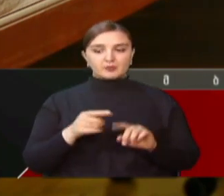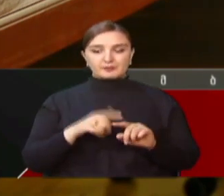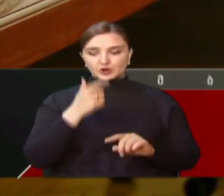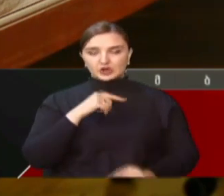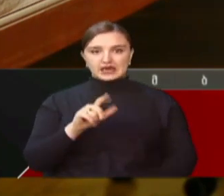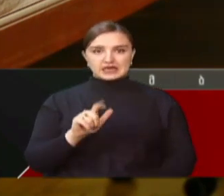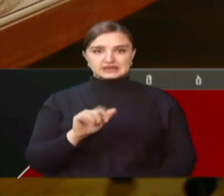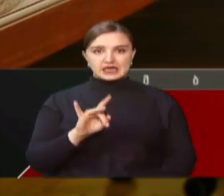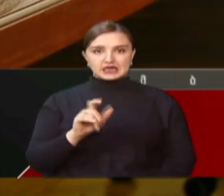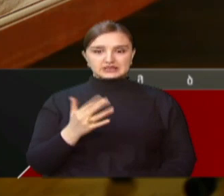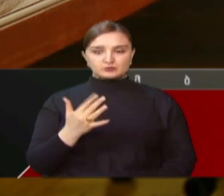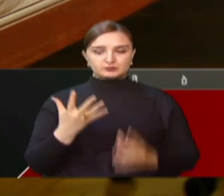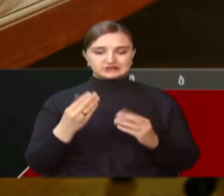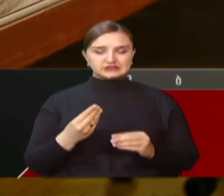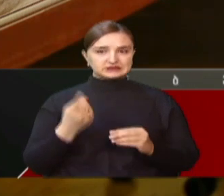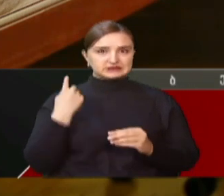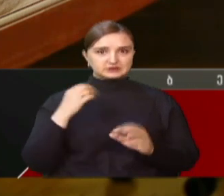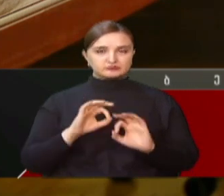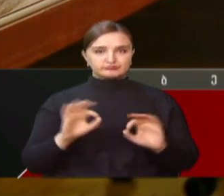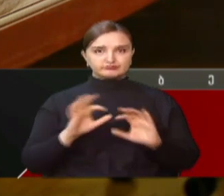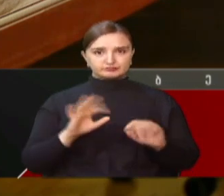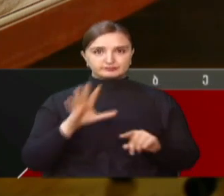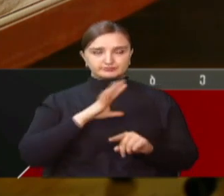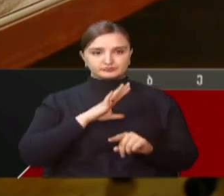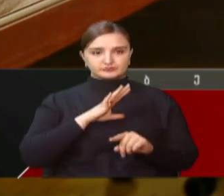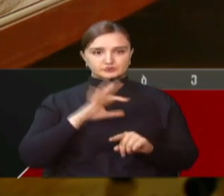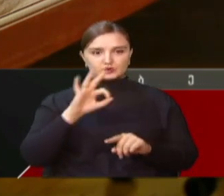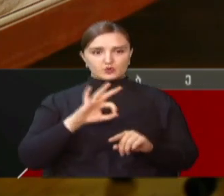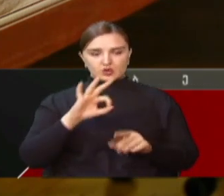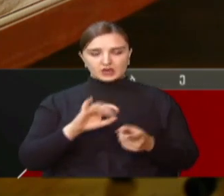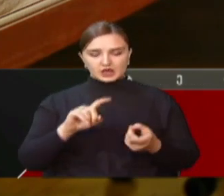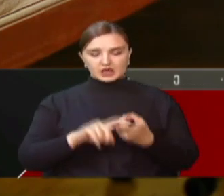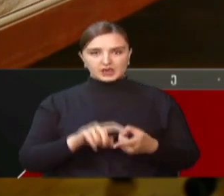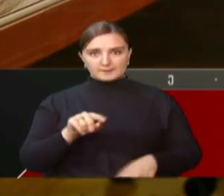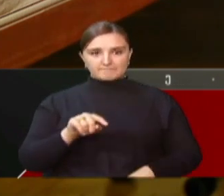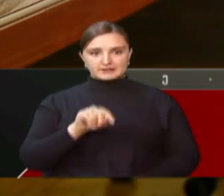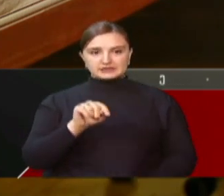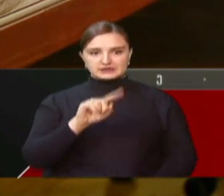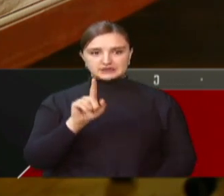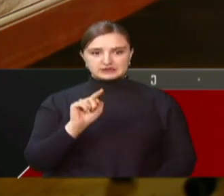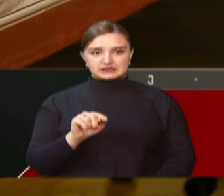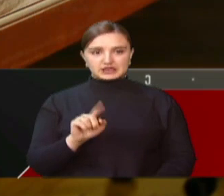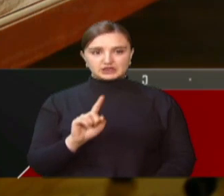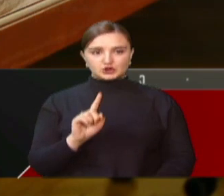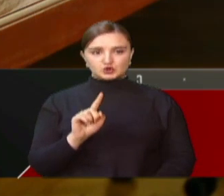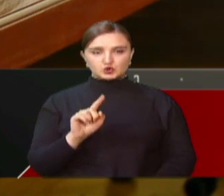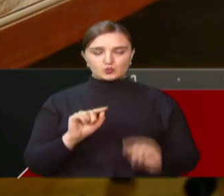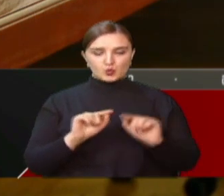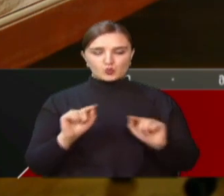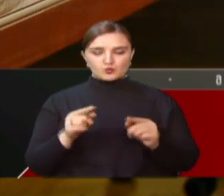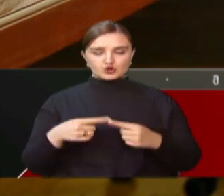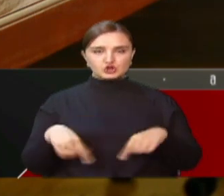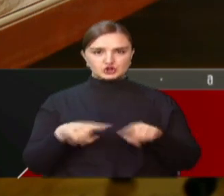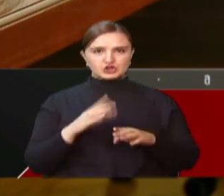ბატონმა ხაზარაძემ სულ რამოდენიმე დღის უკან გააკეთა, რომელიც ეხებოდა იმ საკითხს, რომ ოპოზიციაში